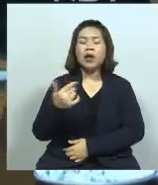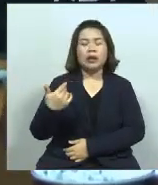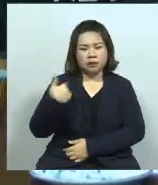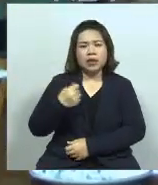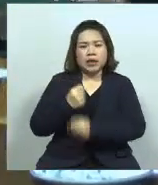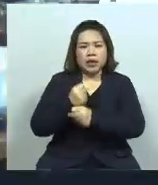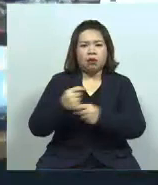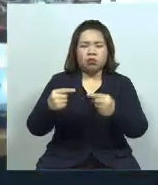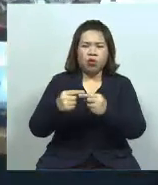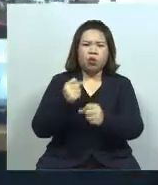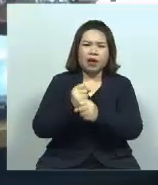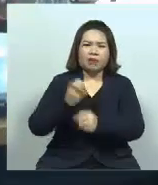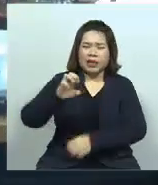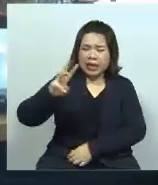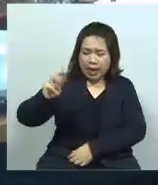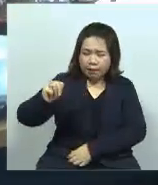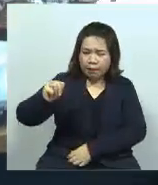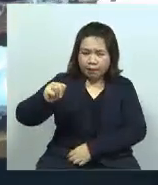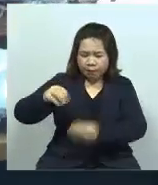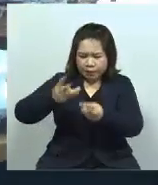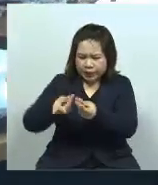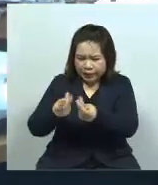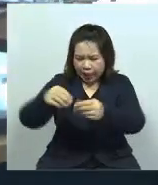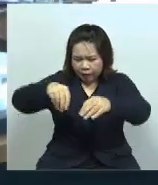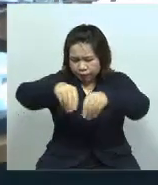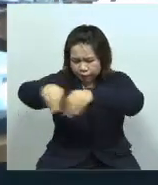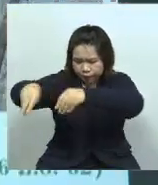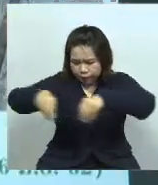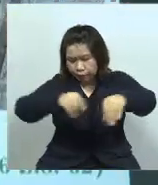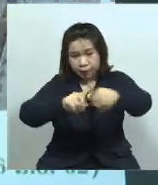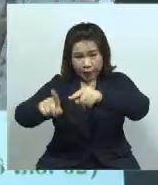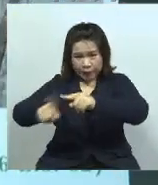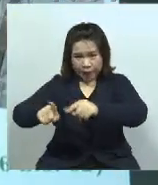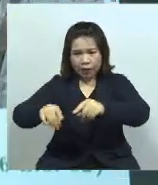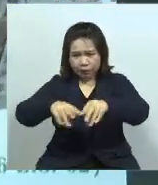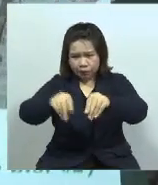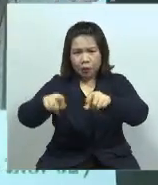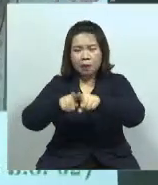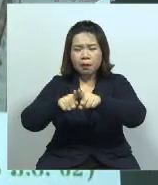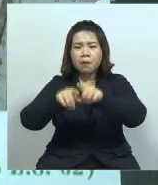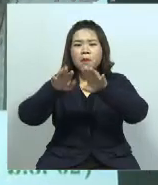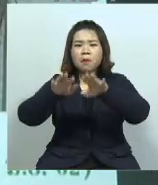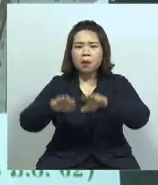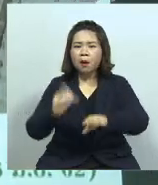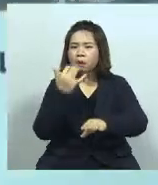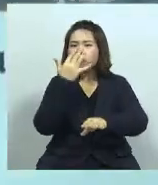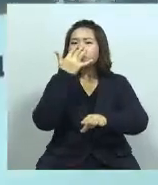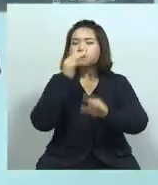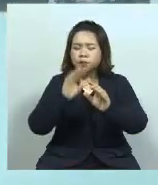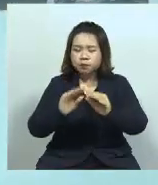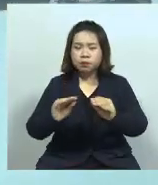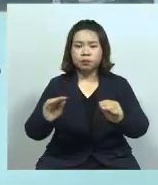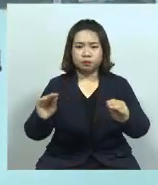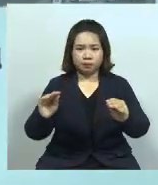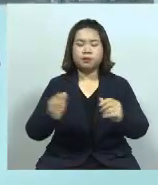ของการใส่สารจุลินทรีย์หรือว่า EM ลงในบ่อ บำบัดน้ำเสียปรากฏว่ากลิ่นเบาบางลงค่ะรวมถึงเจ้าหน้าที่